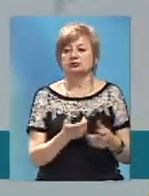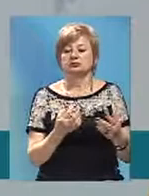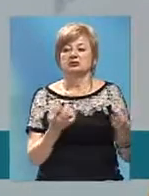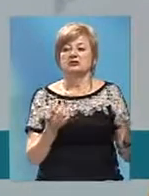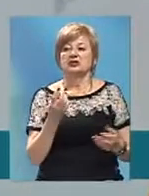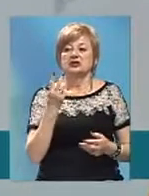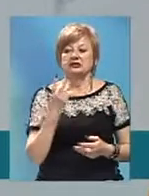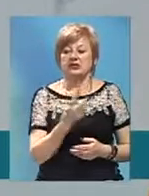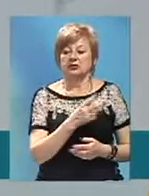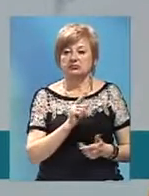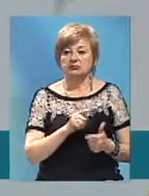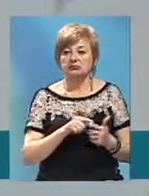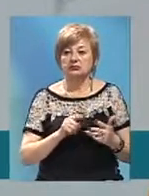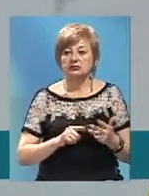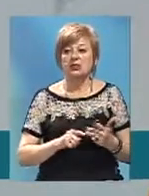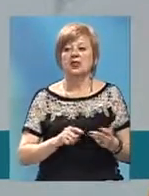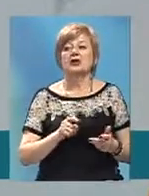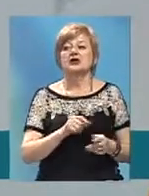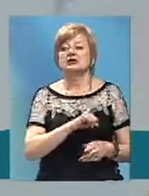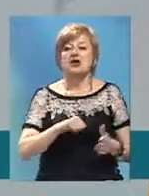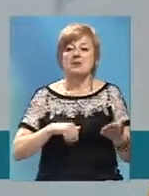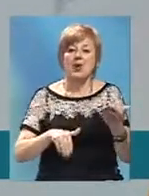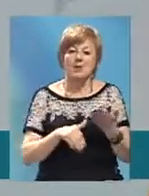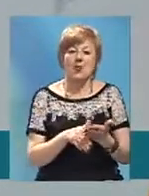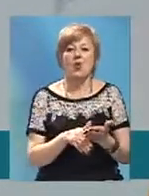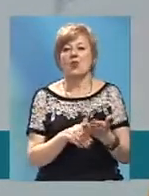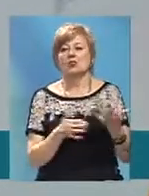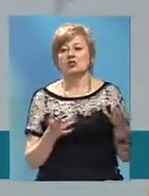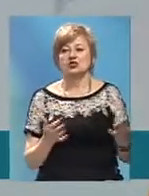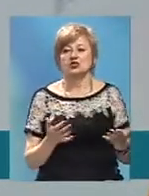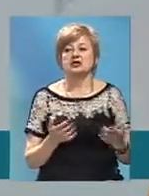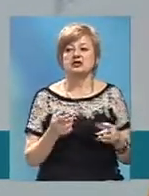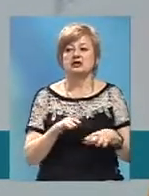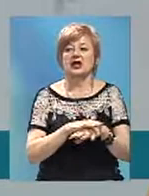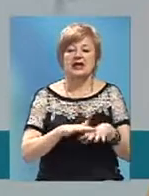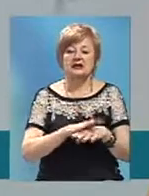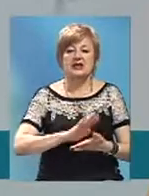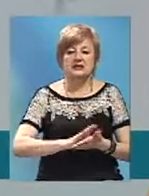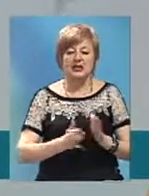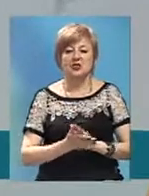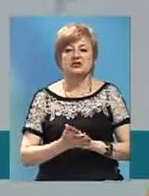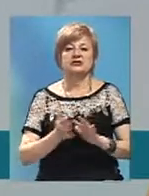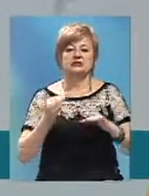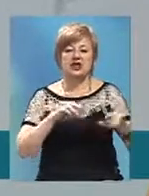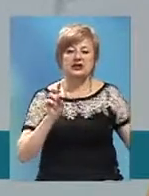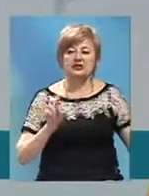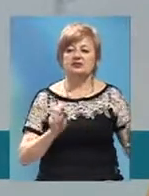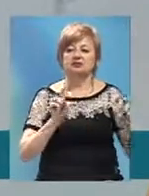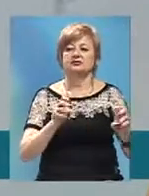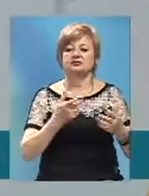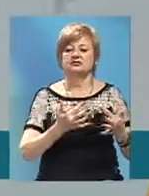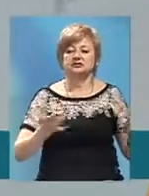умовно ліберальних, назвімо це «Самопоміч», «Демальянс», «Сила людей», «Громадянська позиція», «Хвиля», «Альтернатива»,